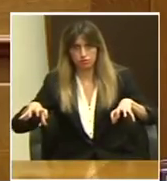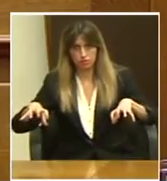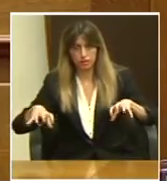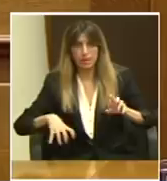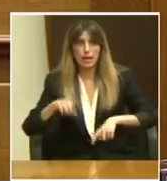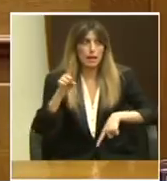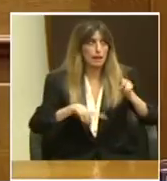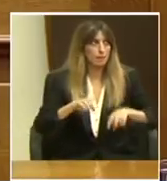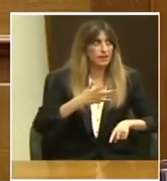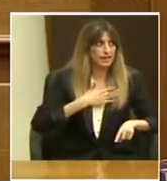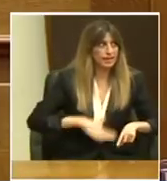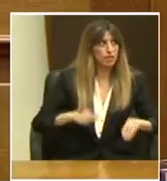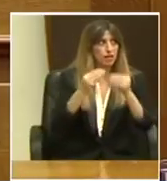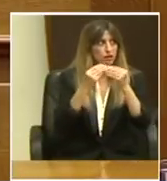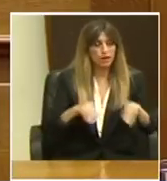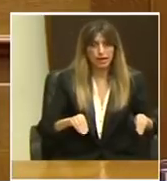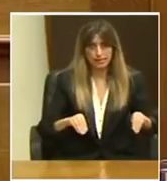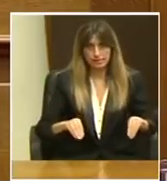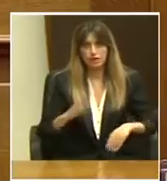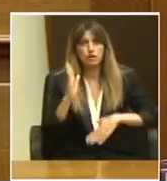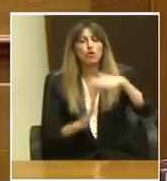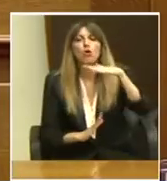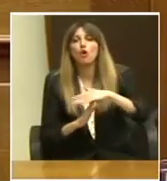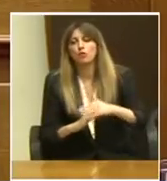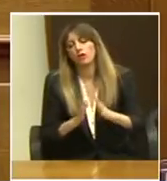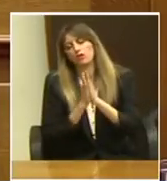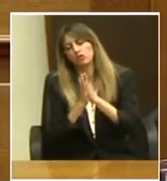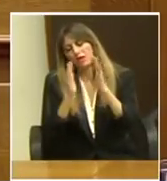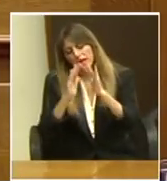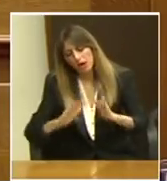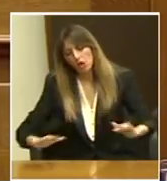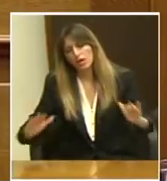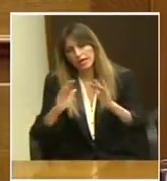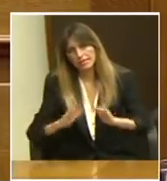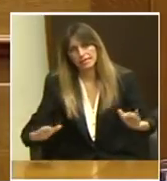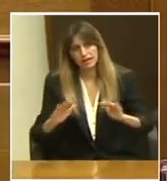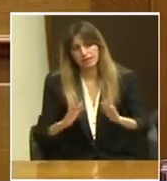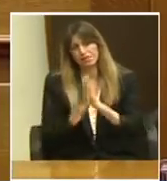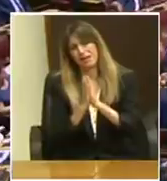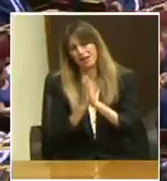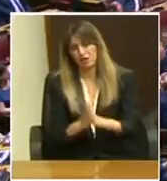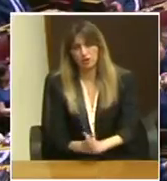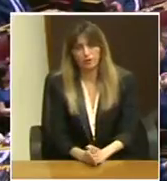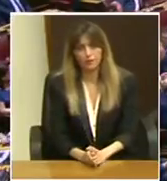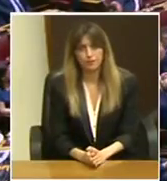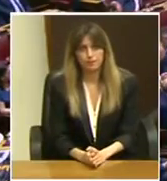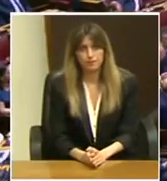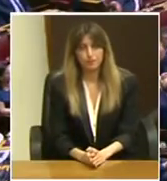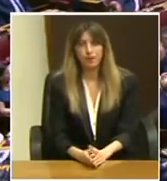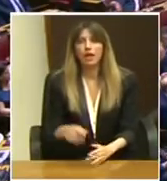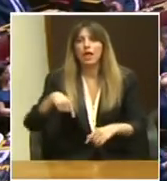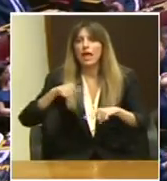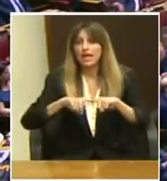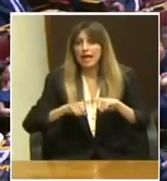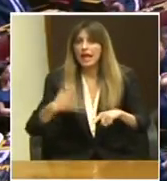Αυτοί που θέλουν λύση. Αθανασίου, δικαστά, ησυχάστε, τρεις μέρες τα λέτε αυτά. Εντάξει, παρακαλώ. Η χώρα χωρίζεται σε δύο